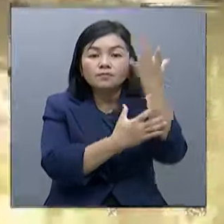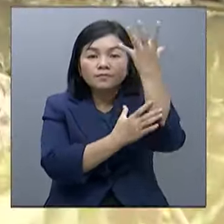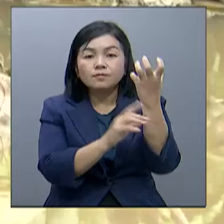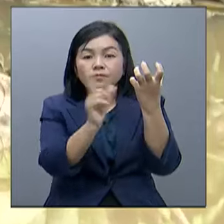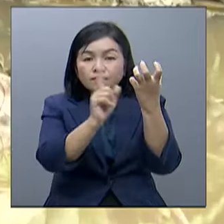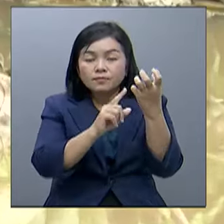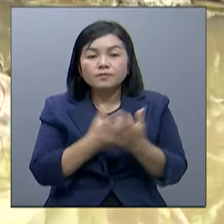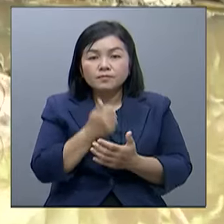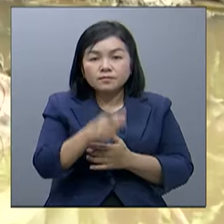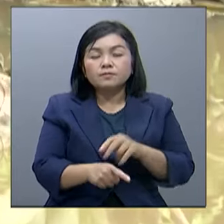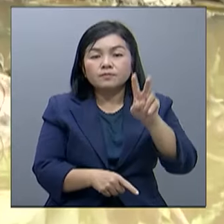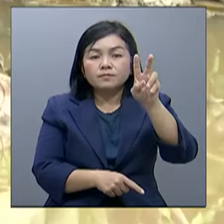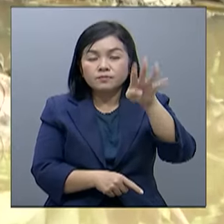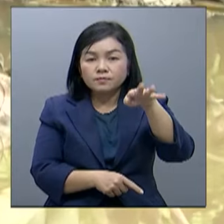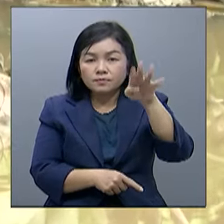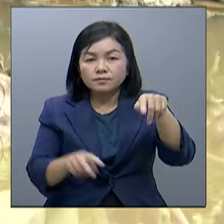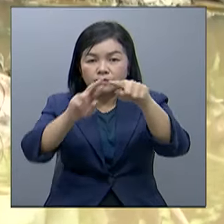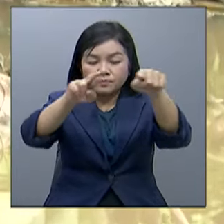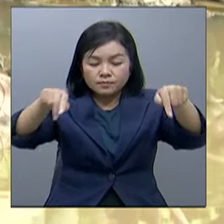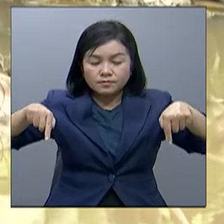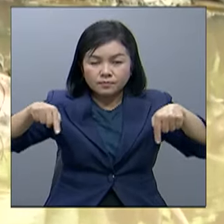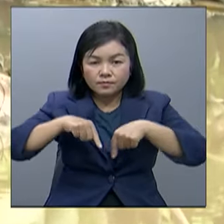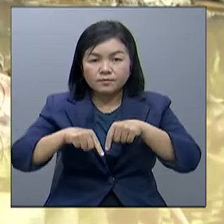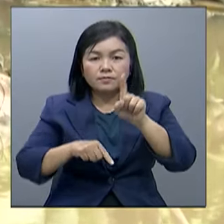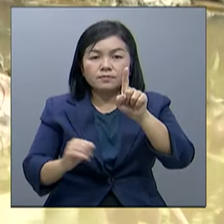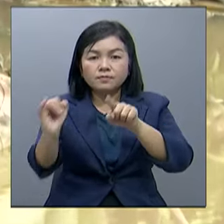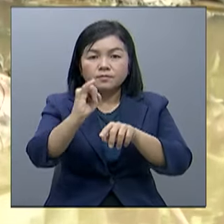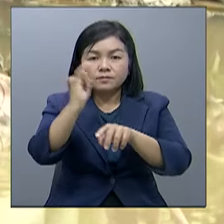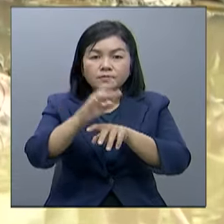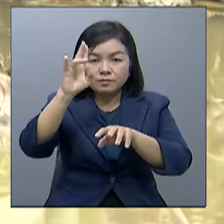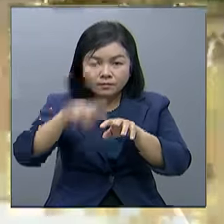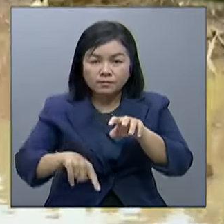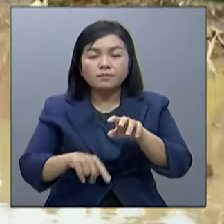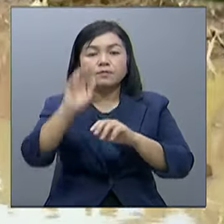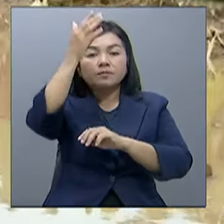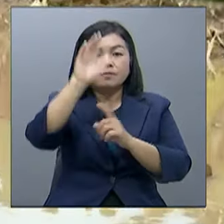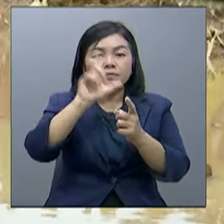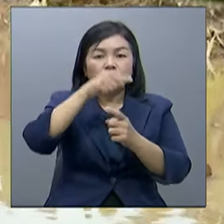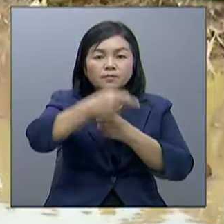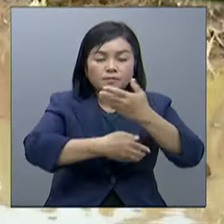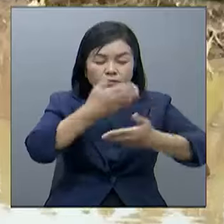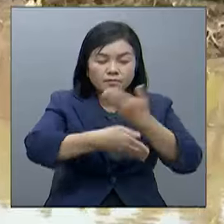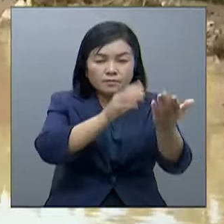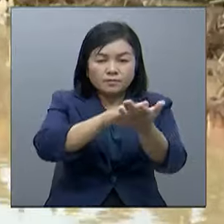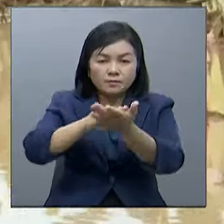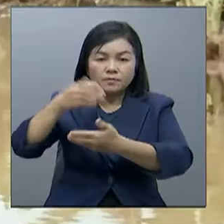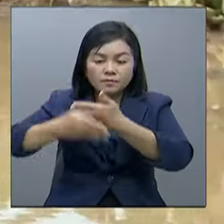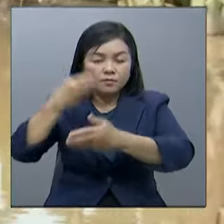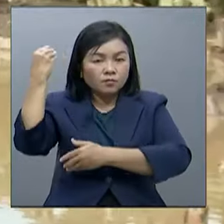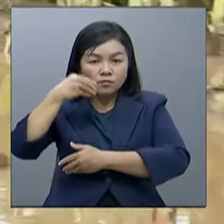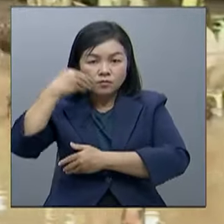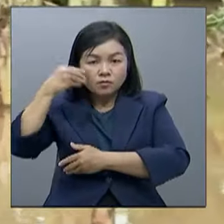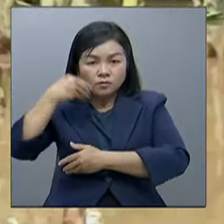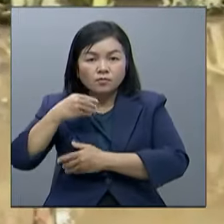ละ 4048บาทครับแต่เกษตรกรปลูกกล้วยตานีนะครับต้องเก็บใบตองขายมีการเก็บผลผลิตทุกวันครับไม่ใช่